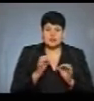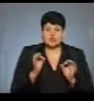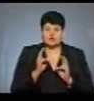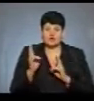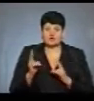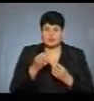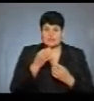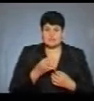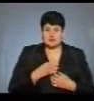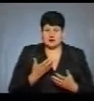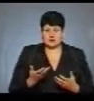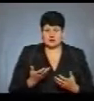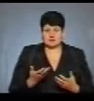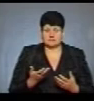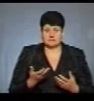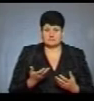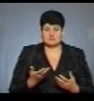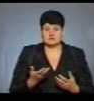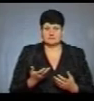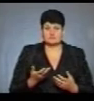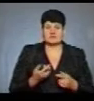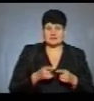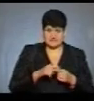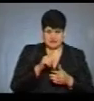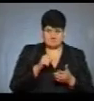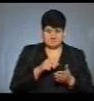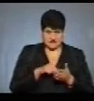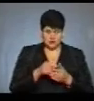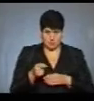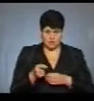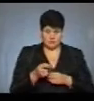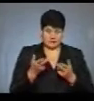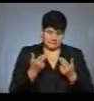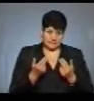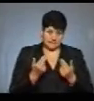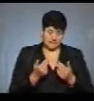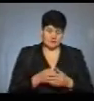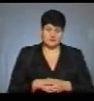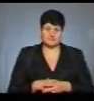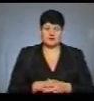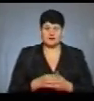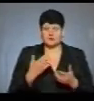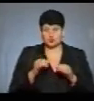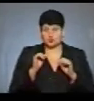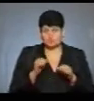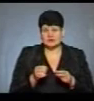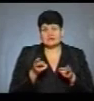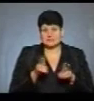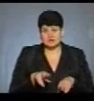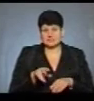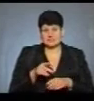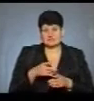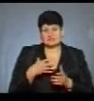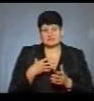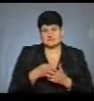не скаже. Скажіть, будь ласка, це місто Тернопіль, так? Так, так, так, так. Якщо можна, залишіть в редакції